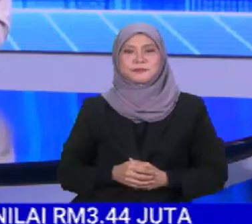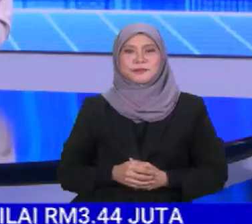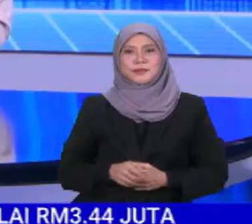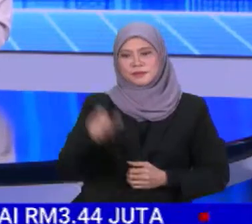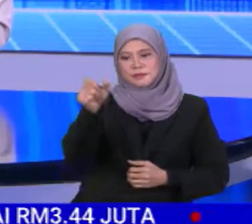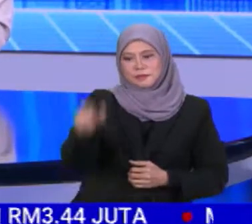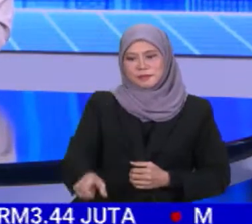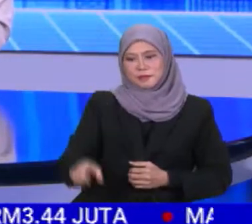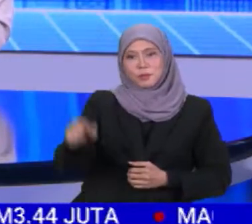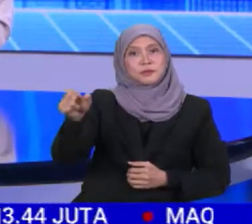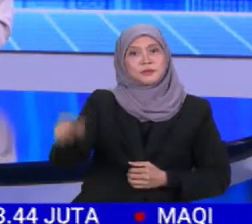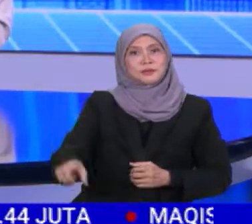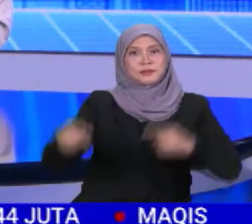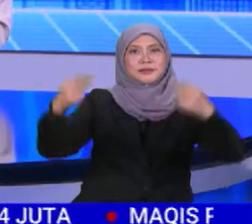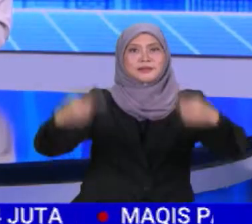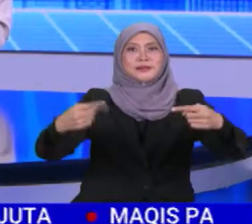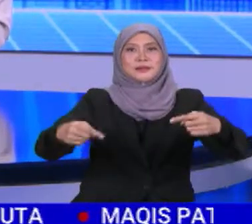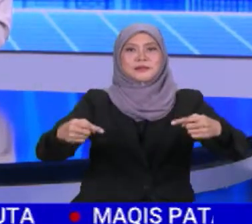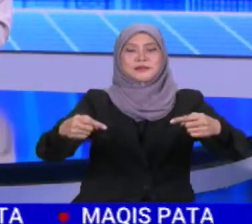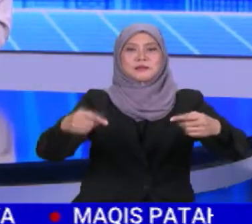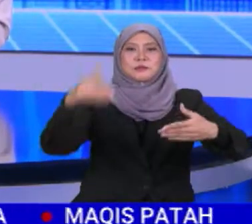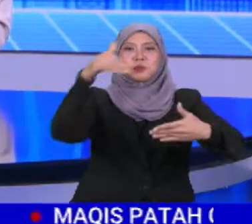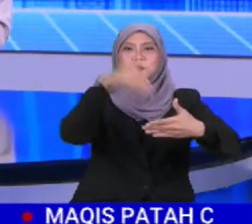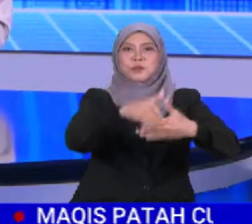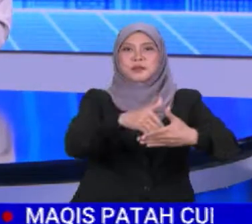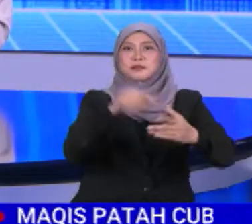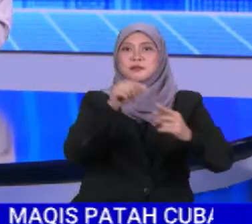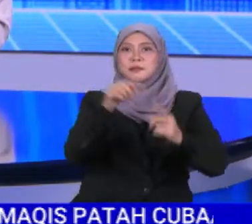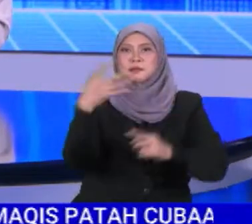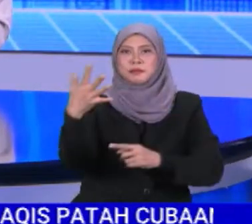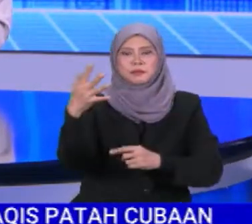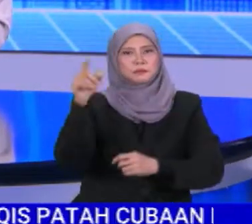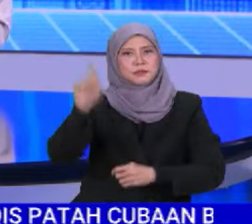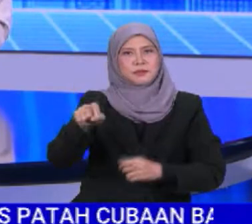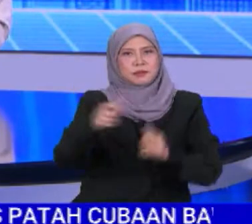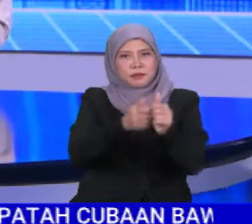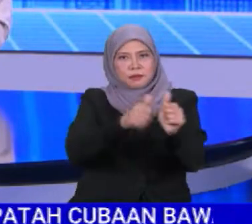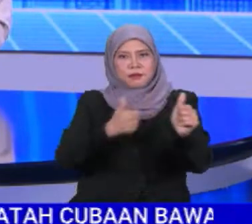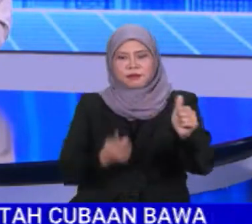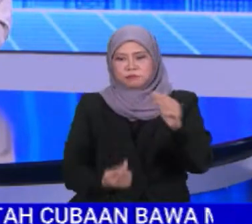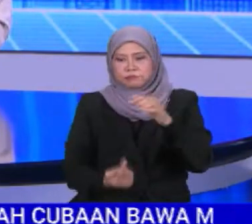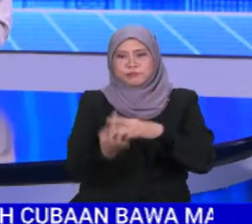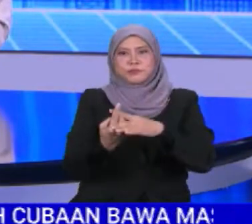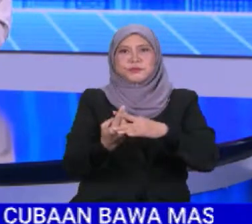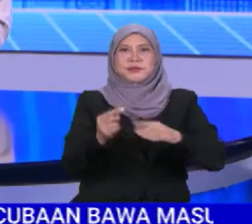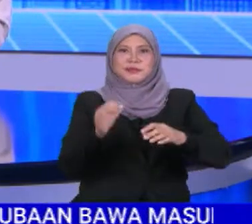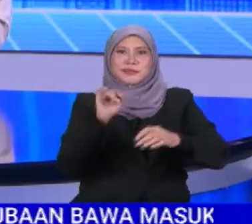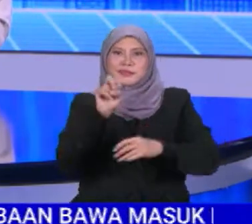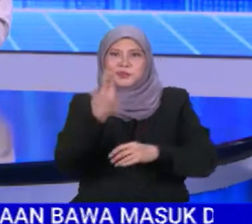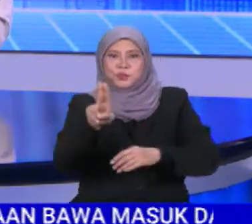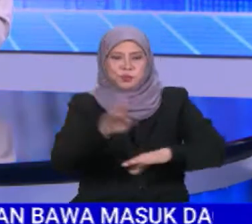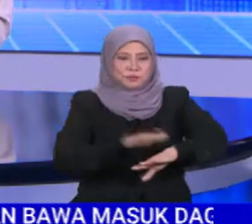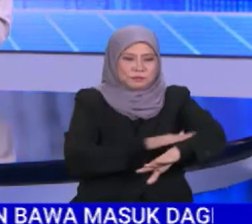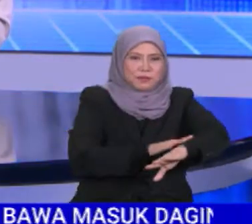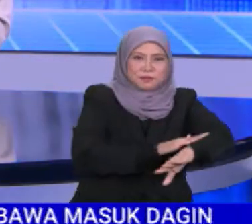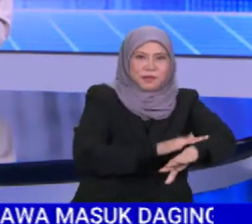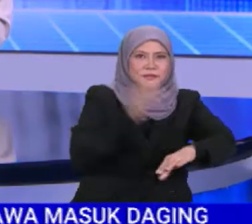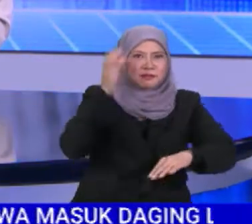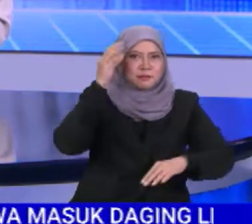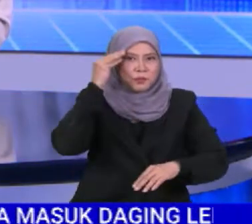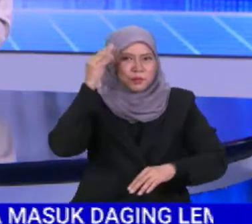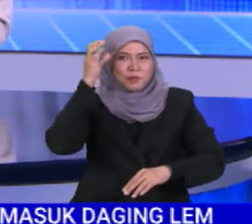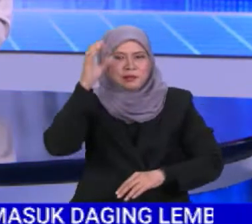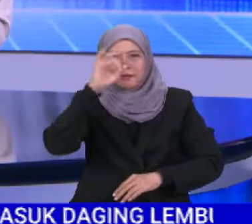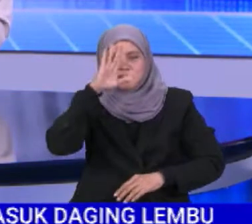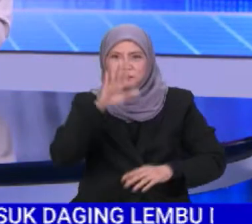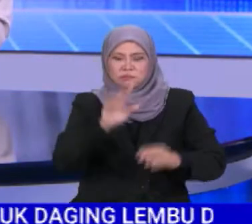Calon yang bertanding pada pilihan raya umum ke-15 perlu mengelak membangkitkan isu perkauman dalam kempen masing-masing. Timbalan